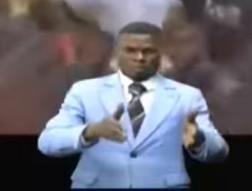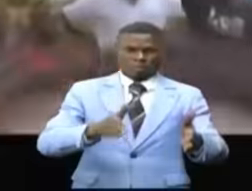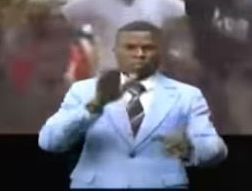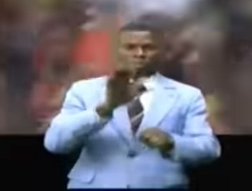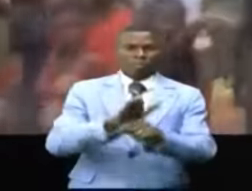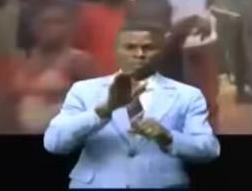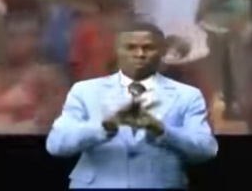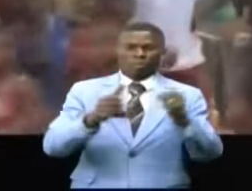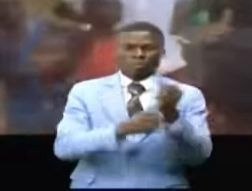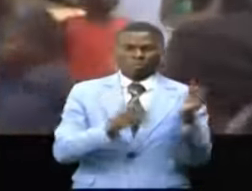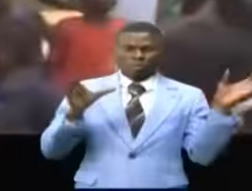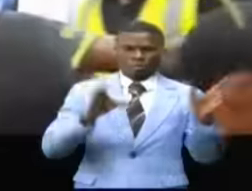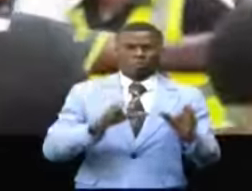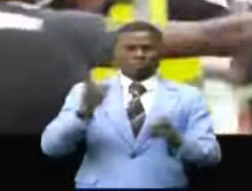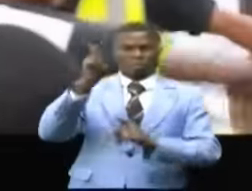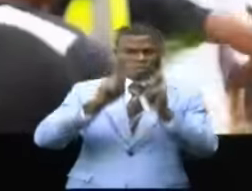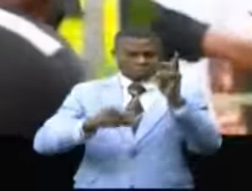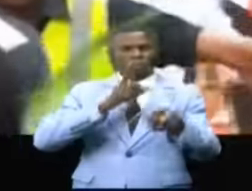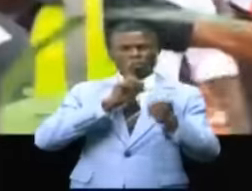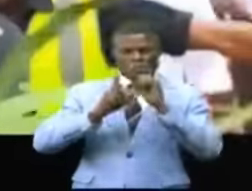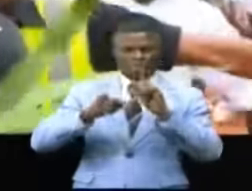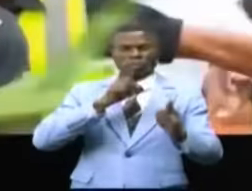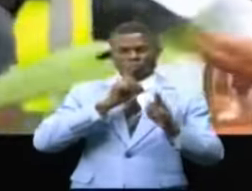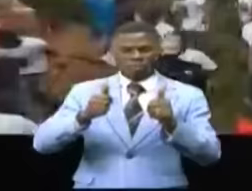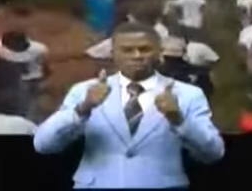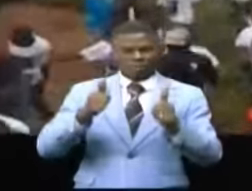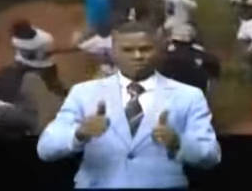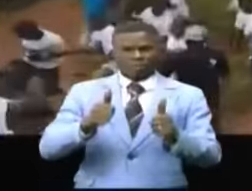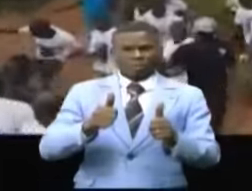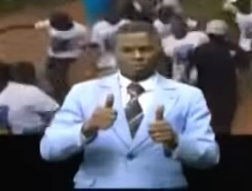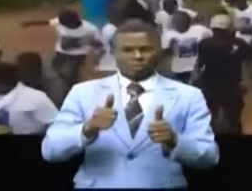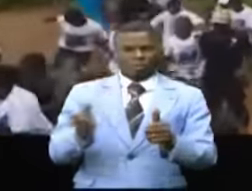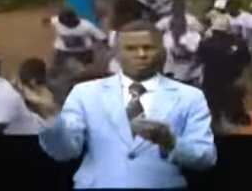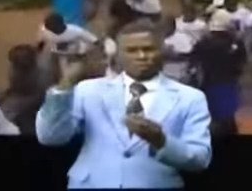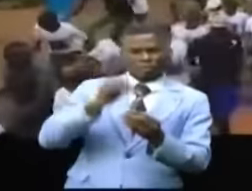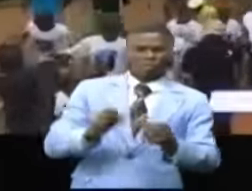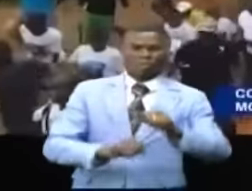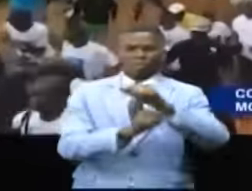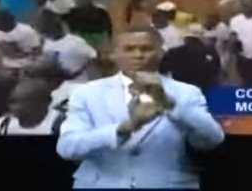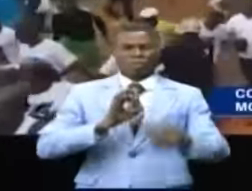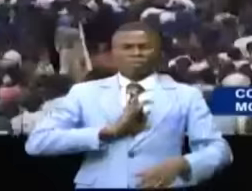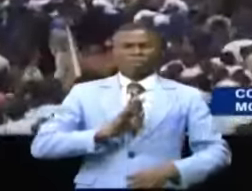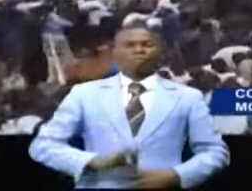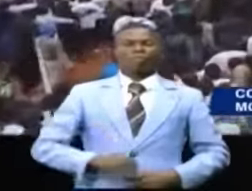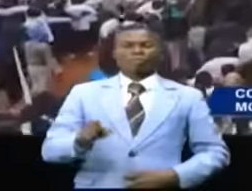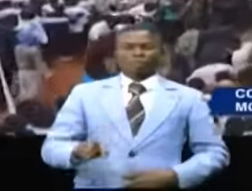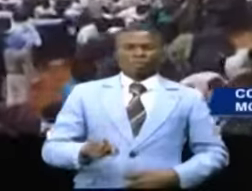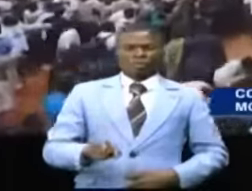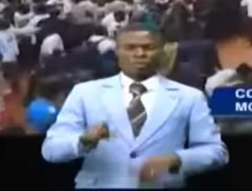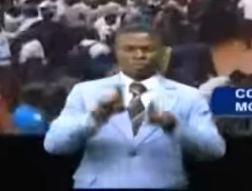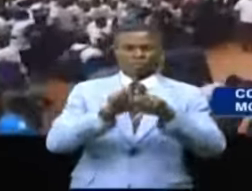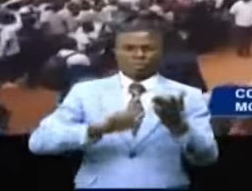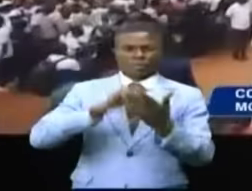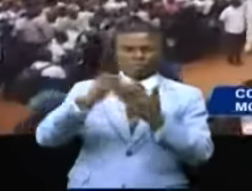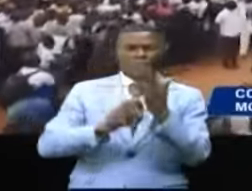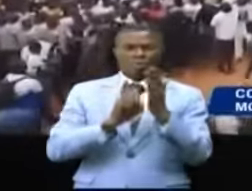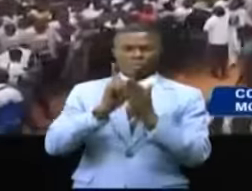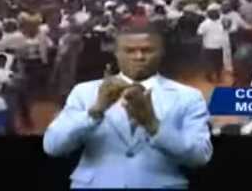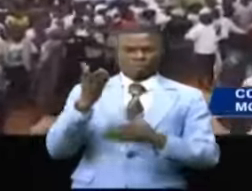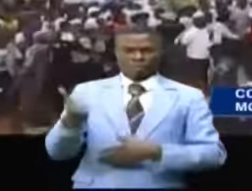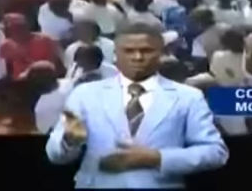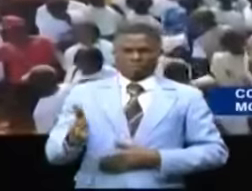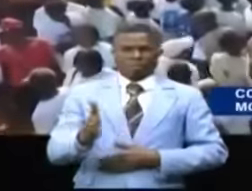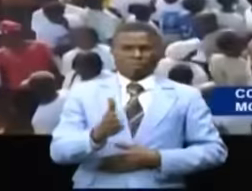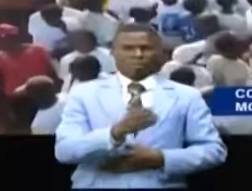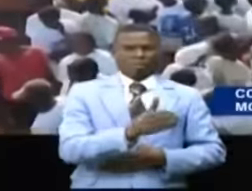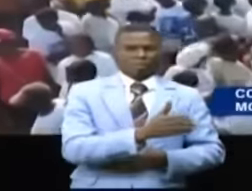communion parfaite avec la population qui, à travers elle, renouvelle son soutien à Félix-Antoine Tshisekedi et au programme de développement local